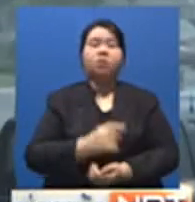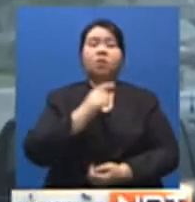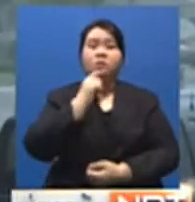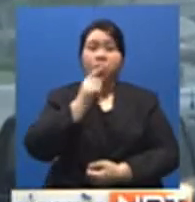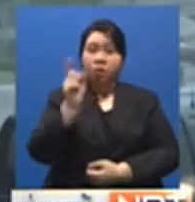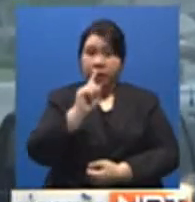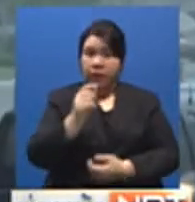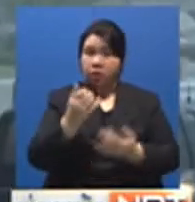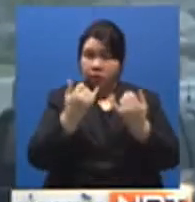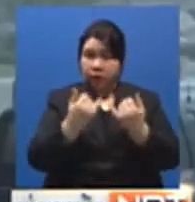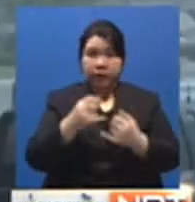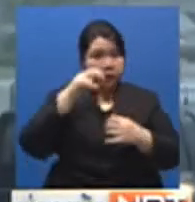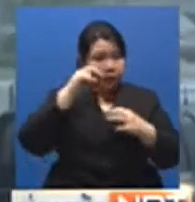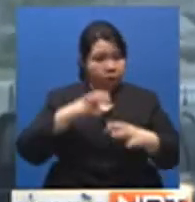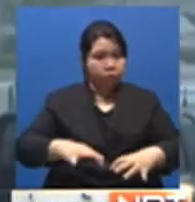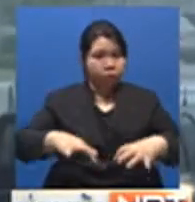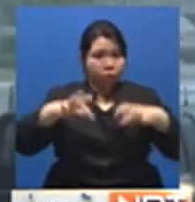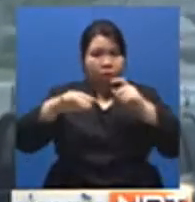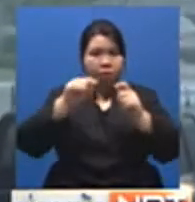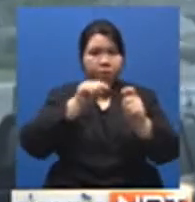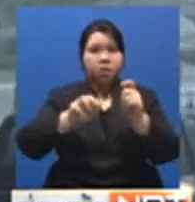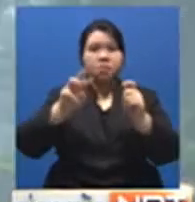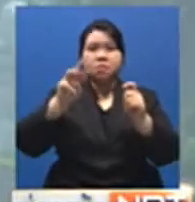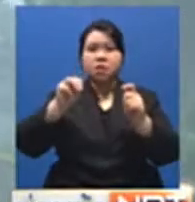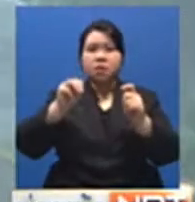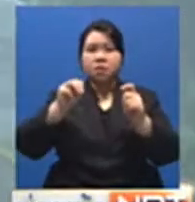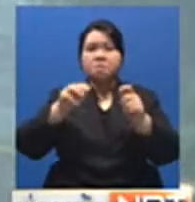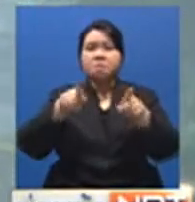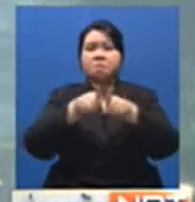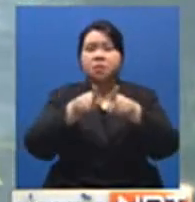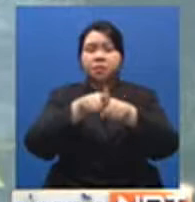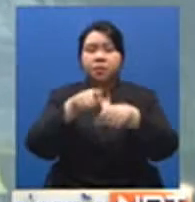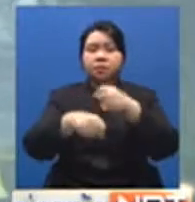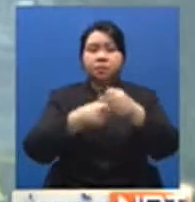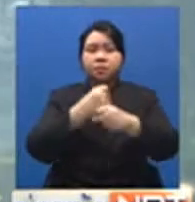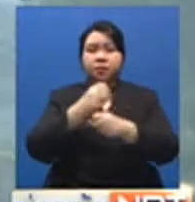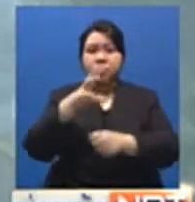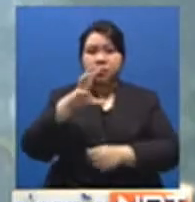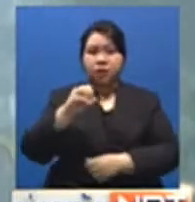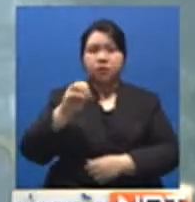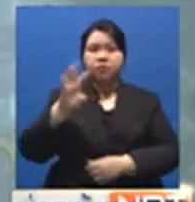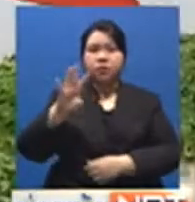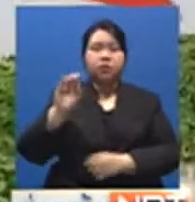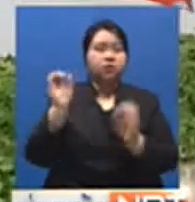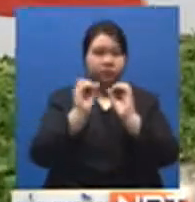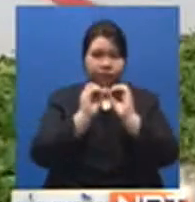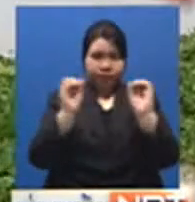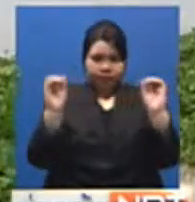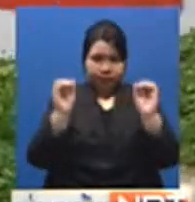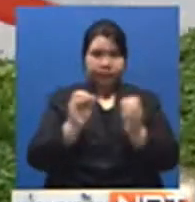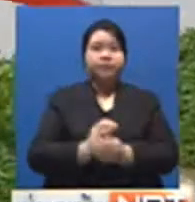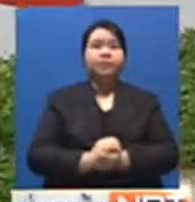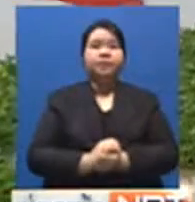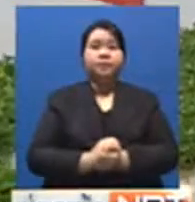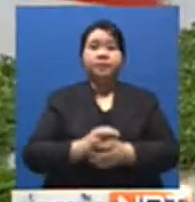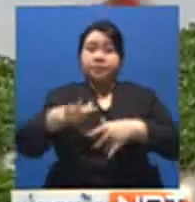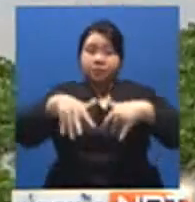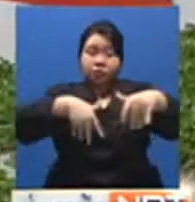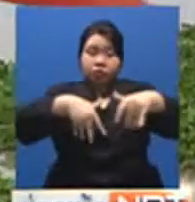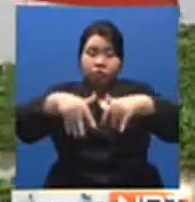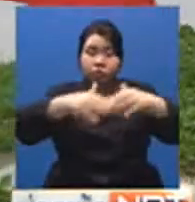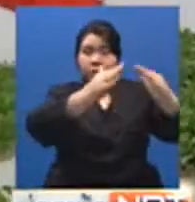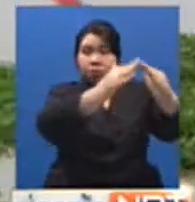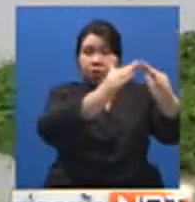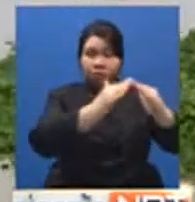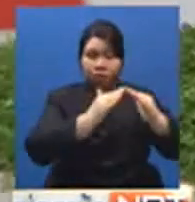ยืนยันว่าน้ำจะไม่เข้าท่วมเกาะเมืองเหตุการณ์แบบลักษณะในปี54ก็จะไม่เกิดขึ้นอีกด้วยส่วนชาวบ้านริมแม่น้ำเจ้าพระยา